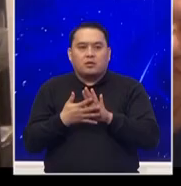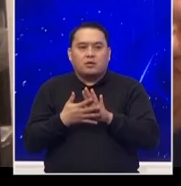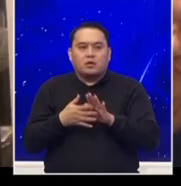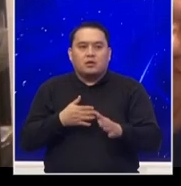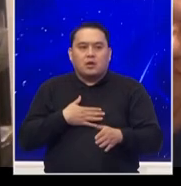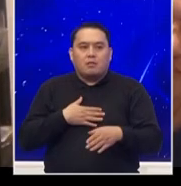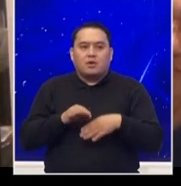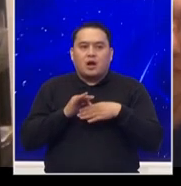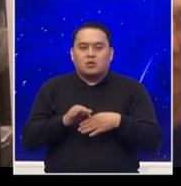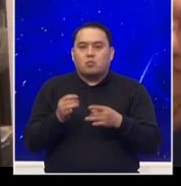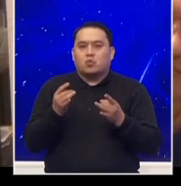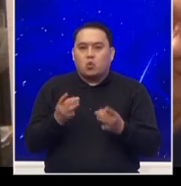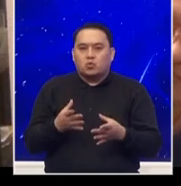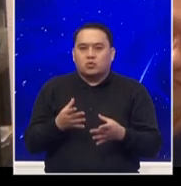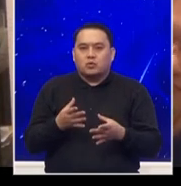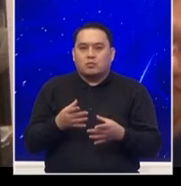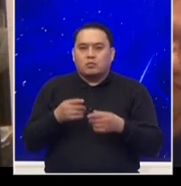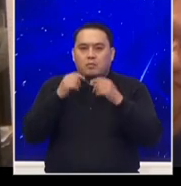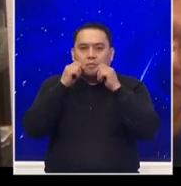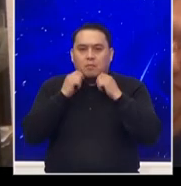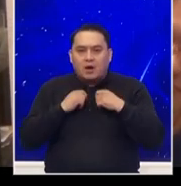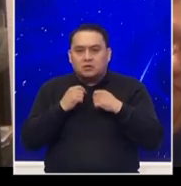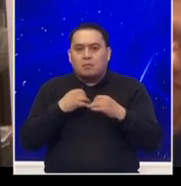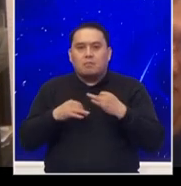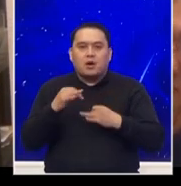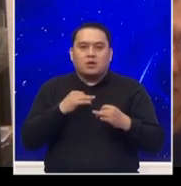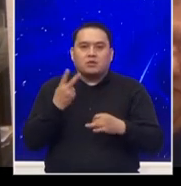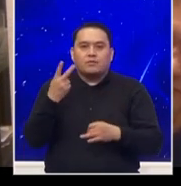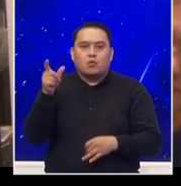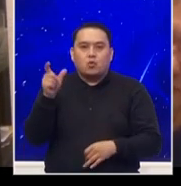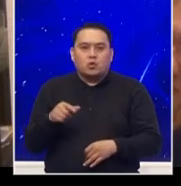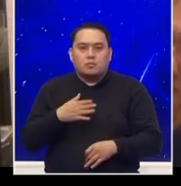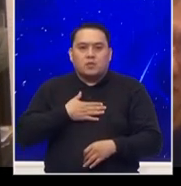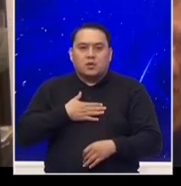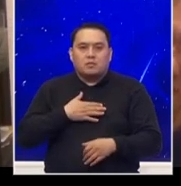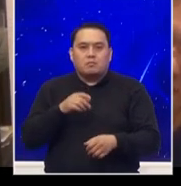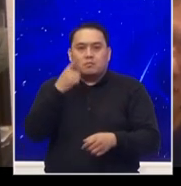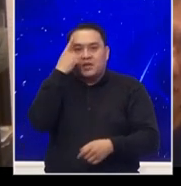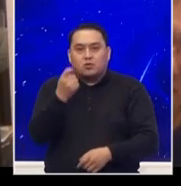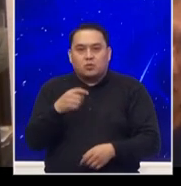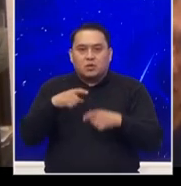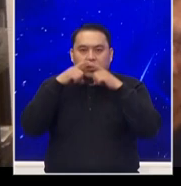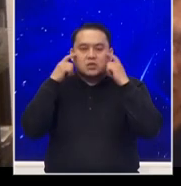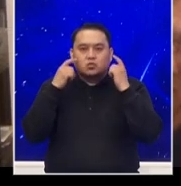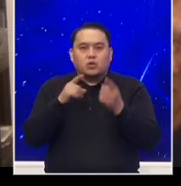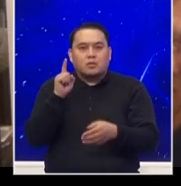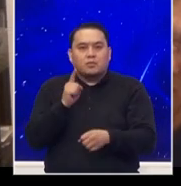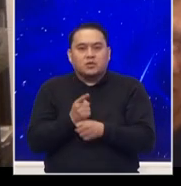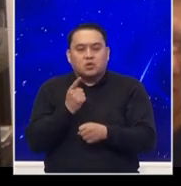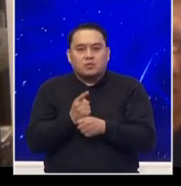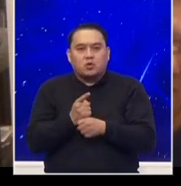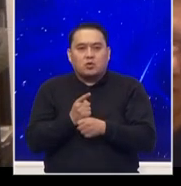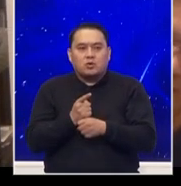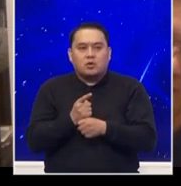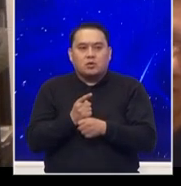Я проходил, как-то просто спустил маску для того, чтобы поговорить. Мне двое людей по дороге предупредили, чтобы я надел маску. Я вот хожу